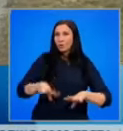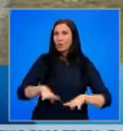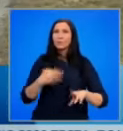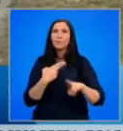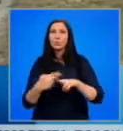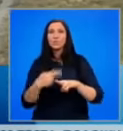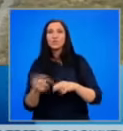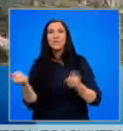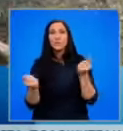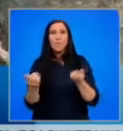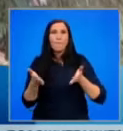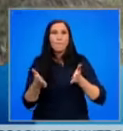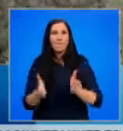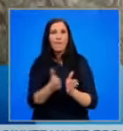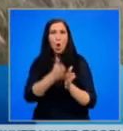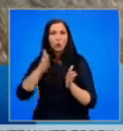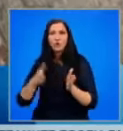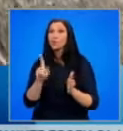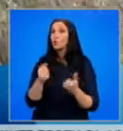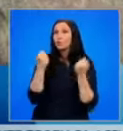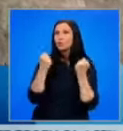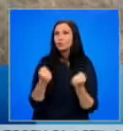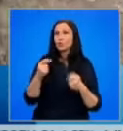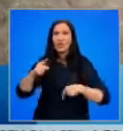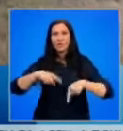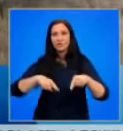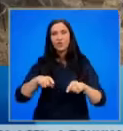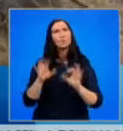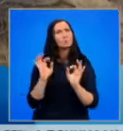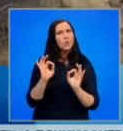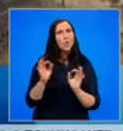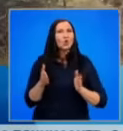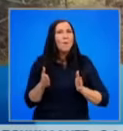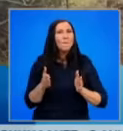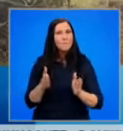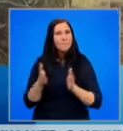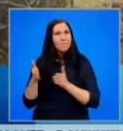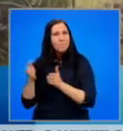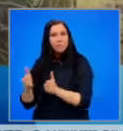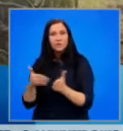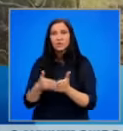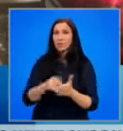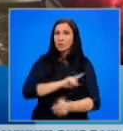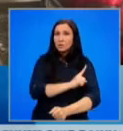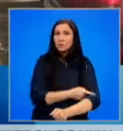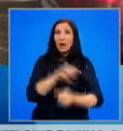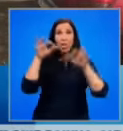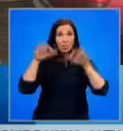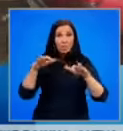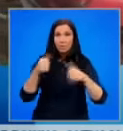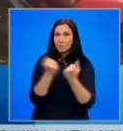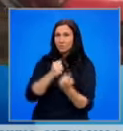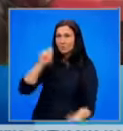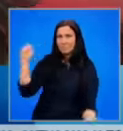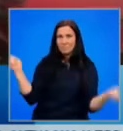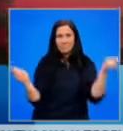по пътните участъци, които затрудняват движението, а именно пътищата заради дъжд на места се